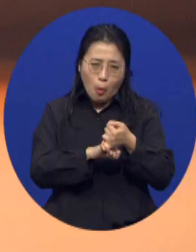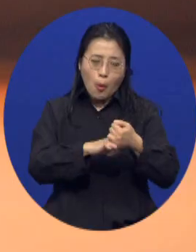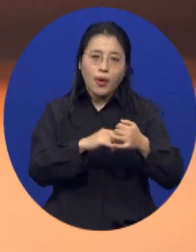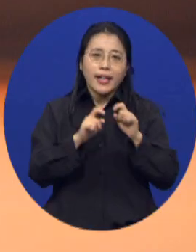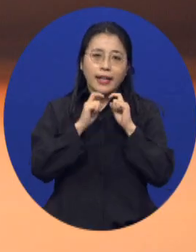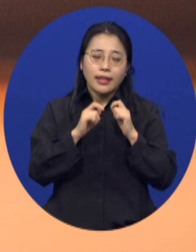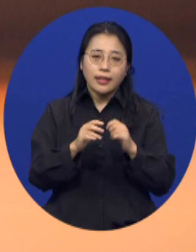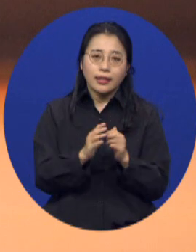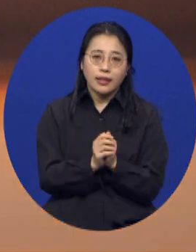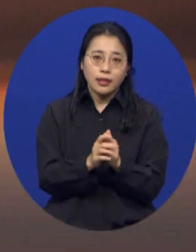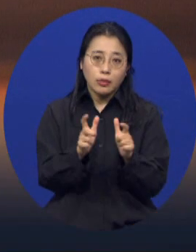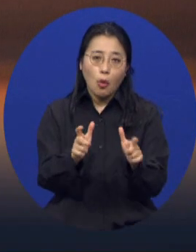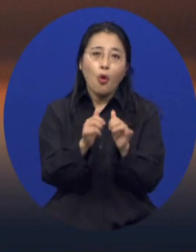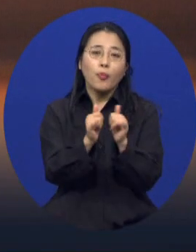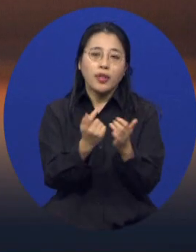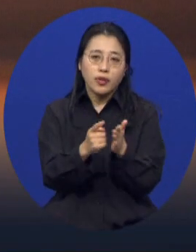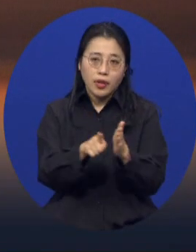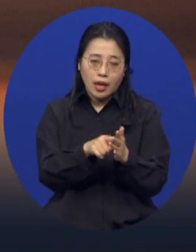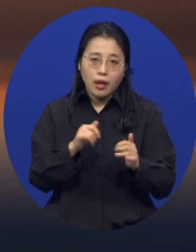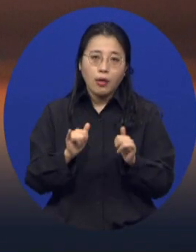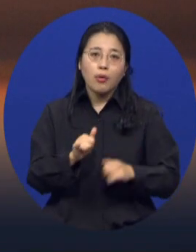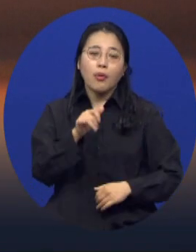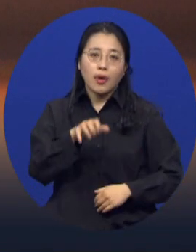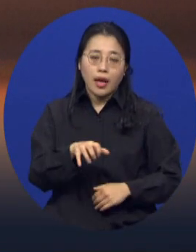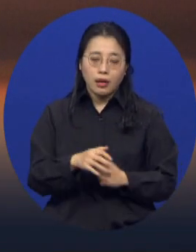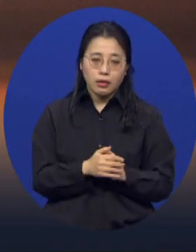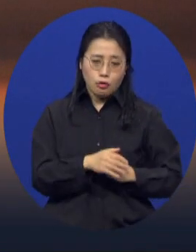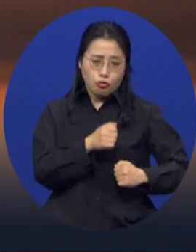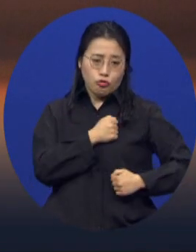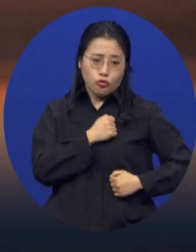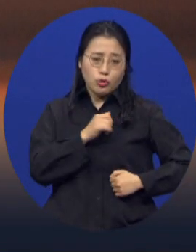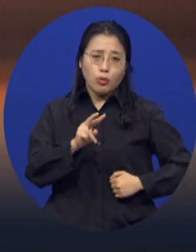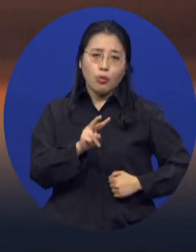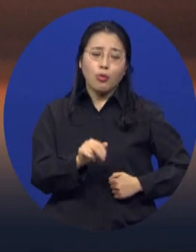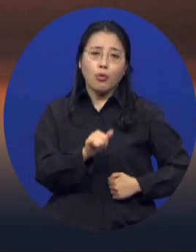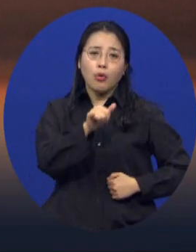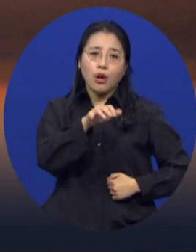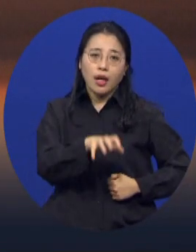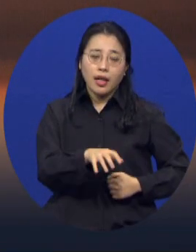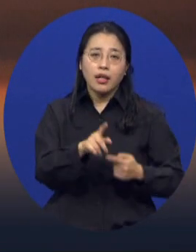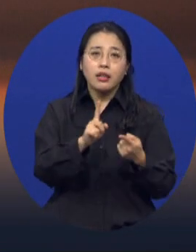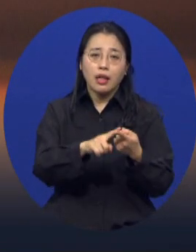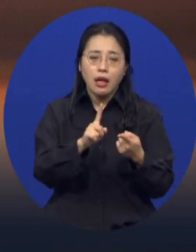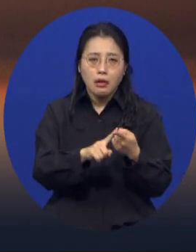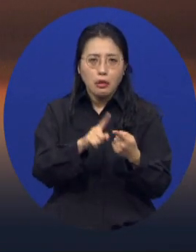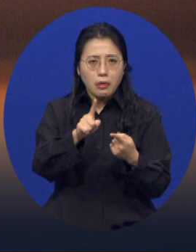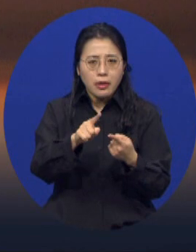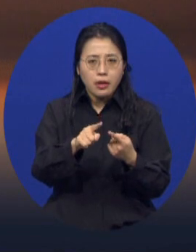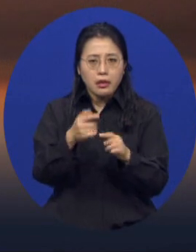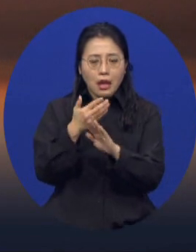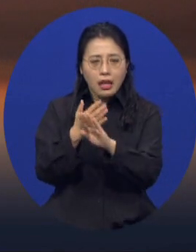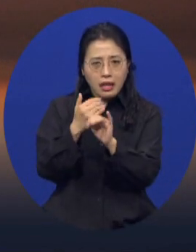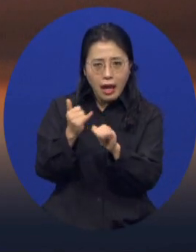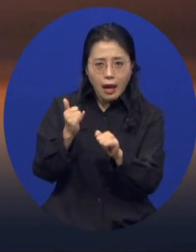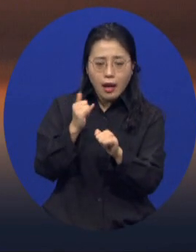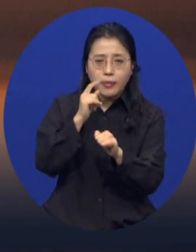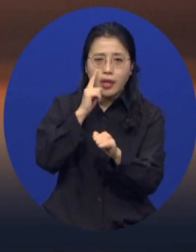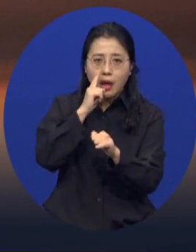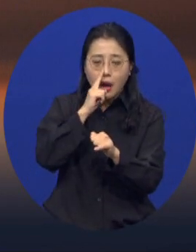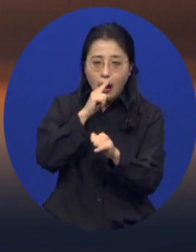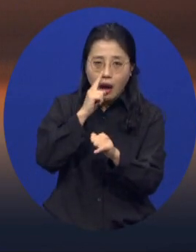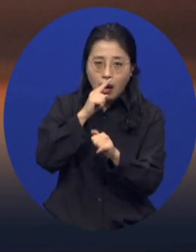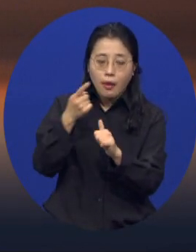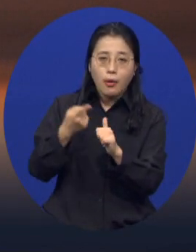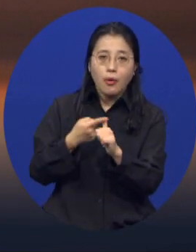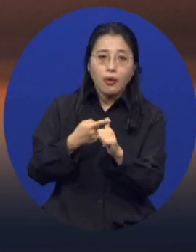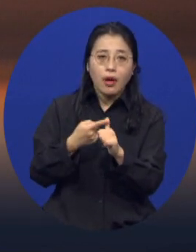박았습니다. 악의적인 의도를 갖고 나온 얘기가 아닌가 그런 생각해서 분명히 제가 집권 여당의 책임자로서